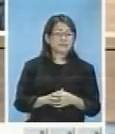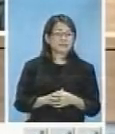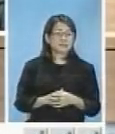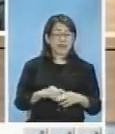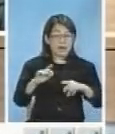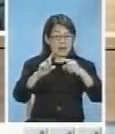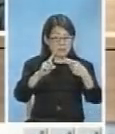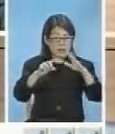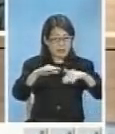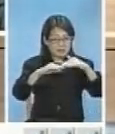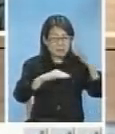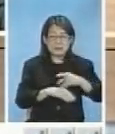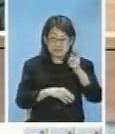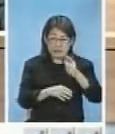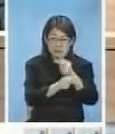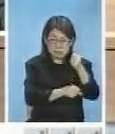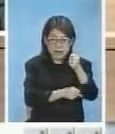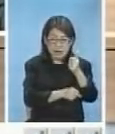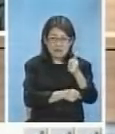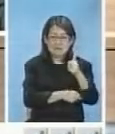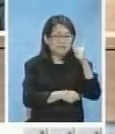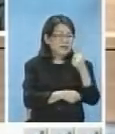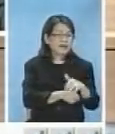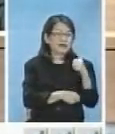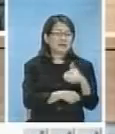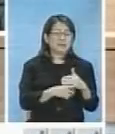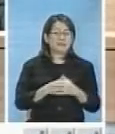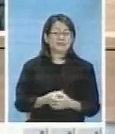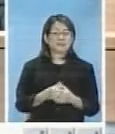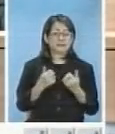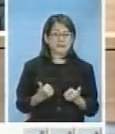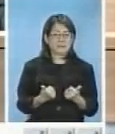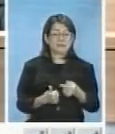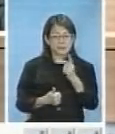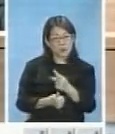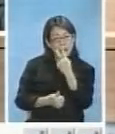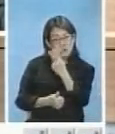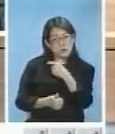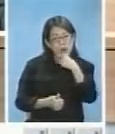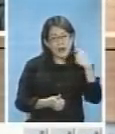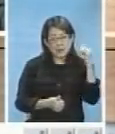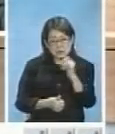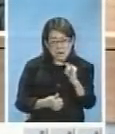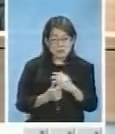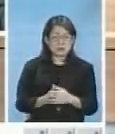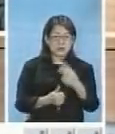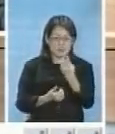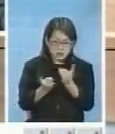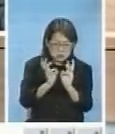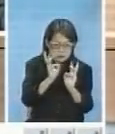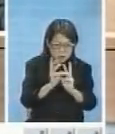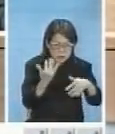แท้จริงทำได้หรือไม่ครับทำไม่ได้ครับวันนี้ไหนจะตัดความชื้นไหนจะตัดสิ่งเจือป